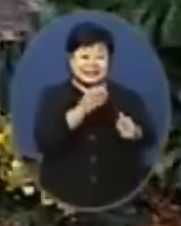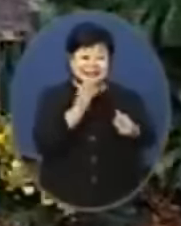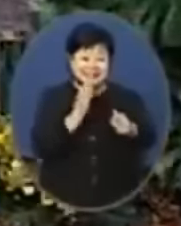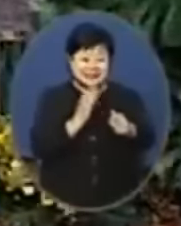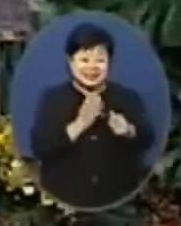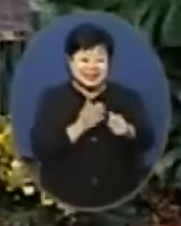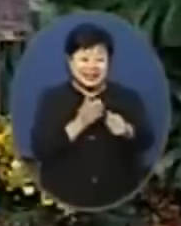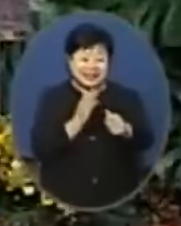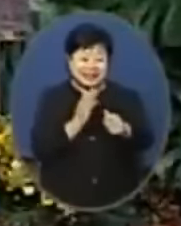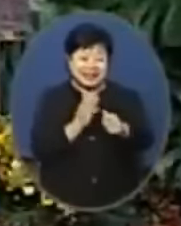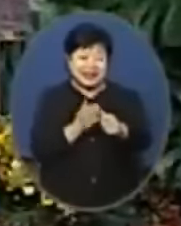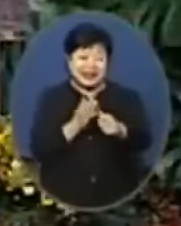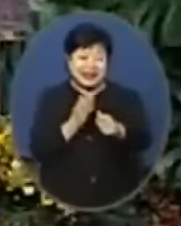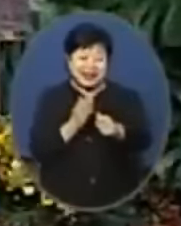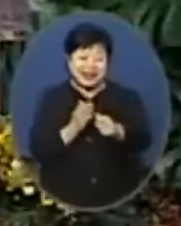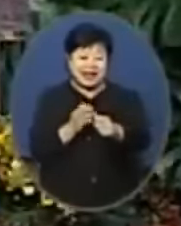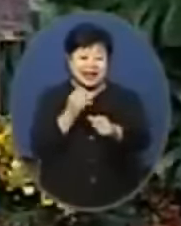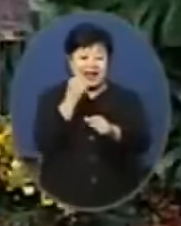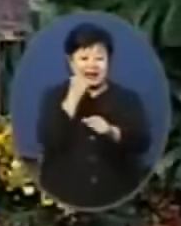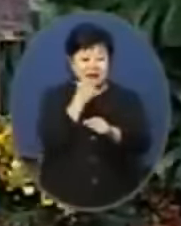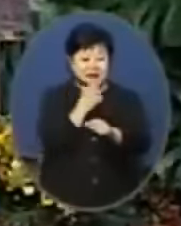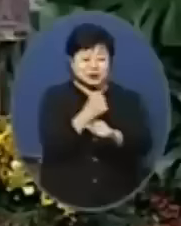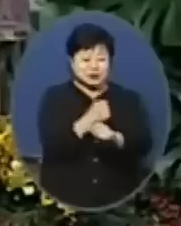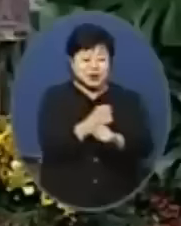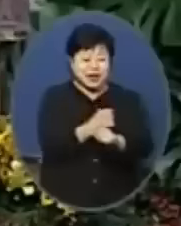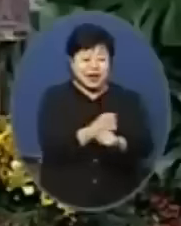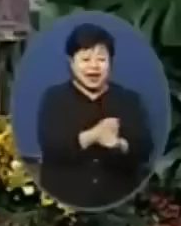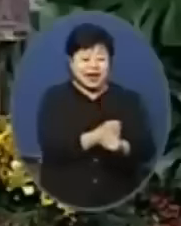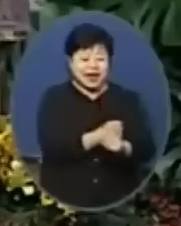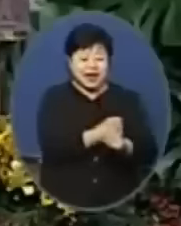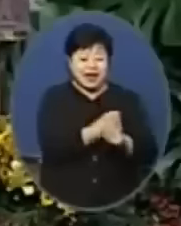강건하기를 내가